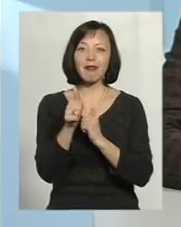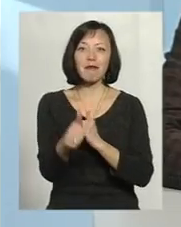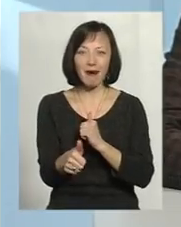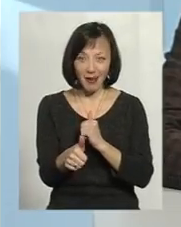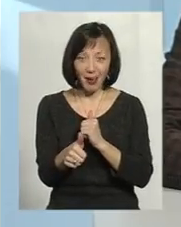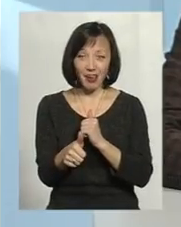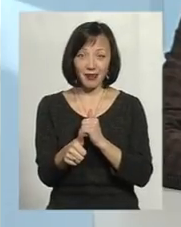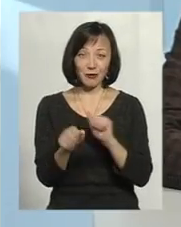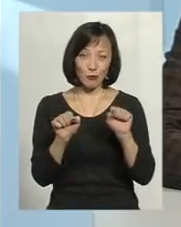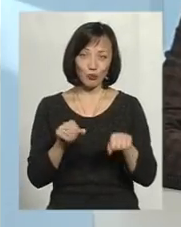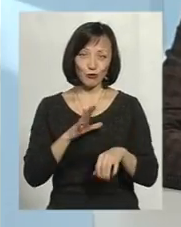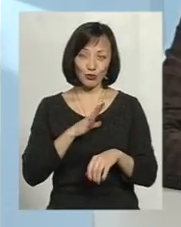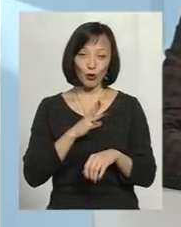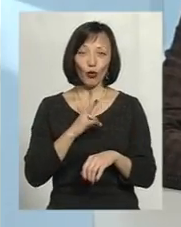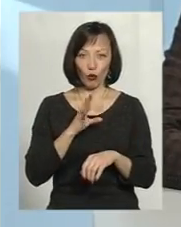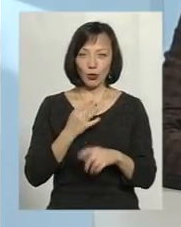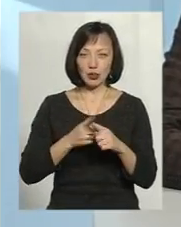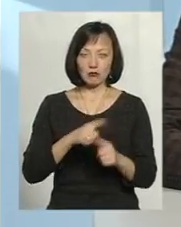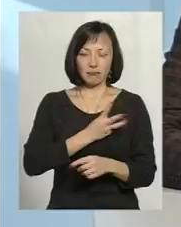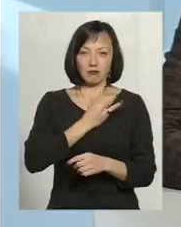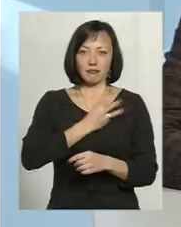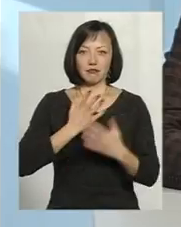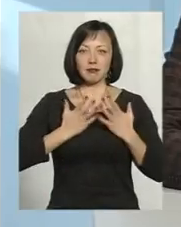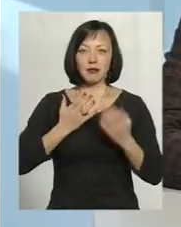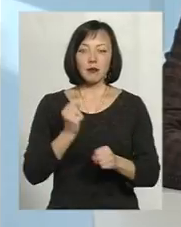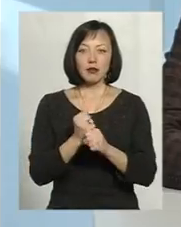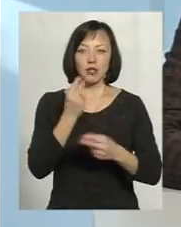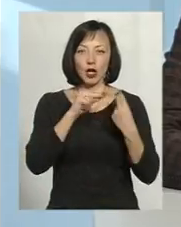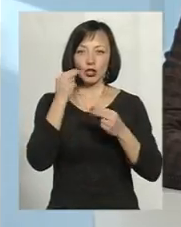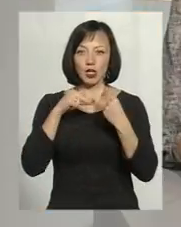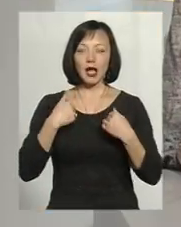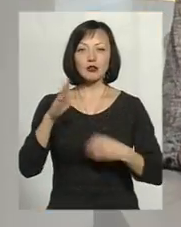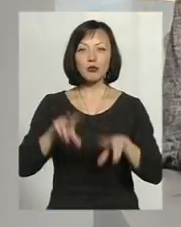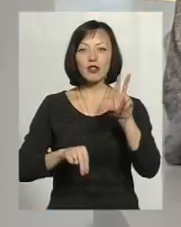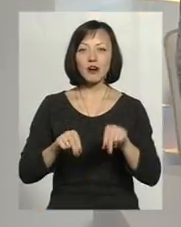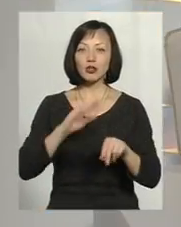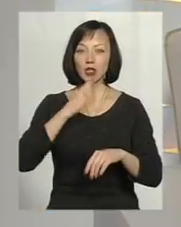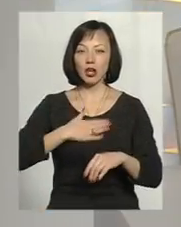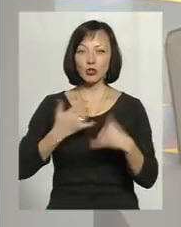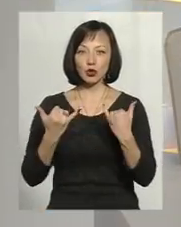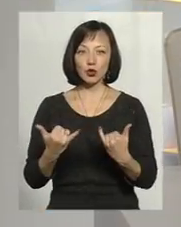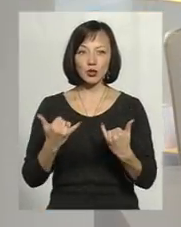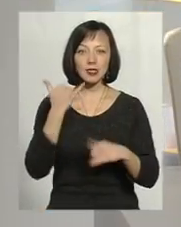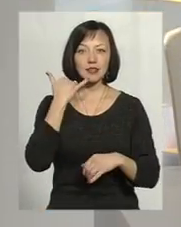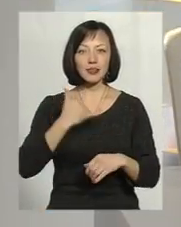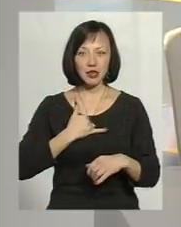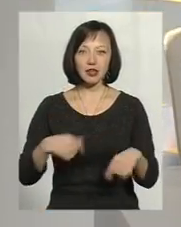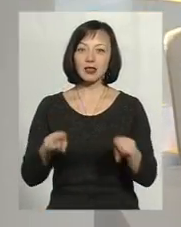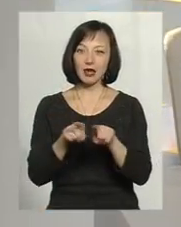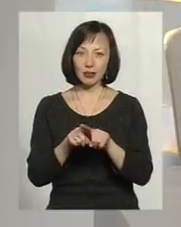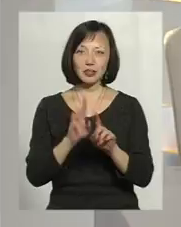роду, авансові оцінки. Ну, але це стимулює працювати краще і краще. Що ж, я сподіваюся, що наші сьогоднішні дзвінки